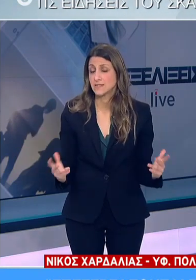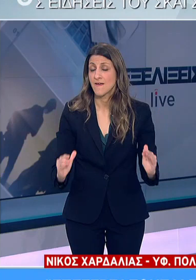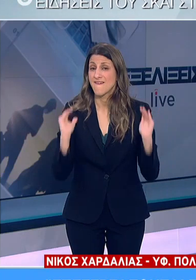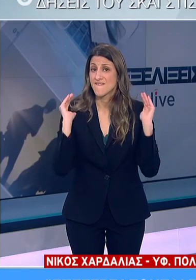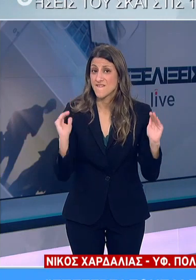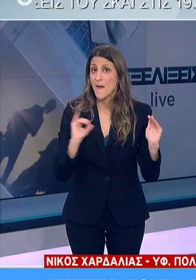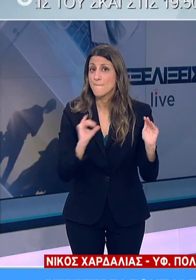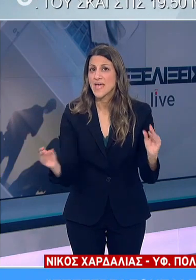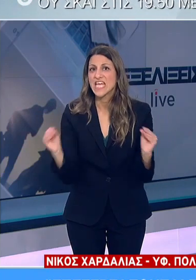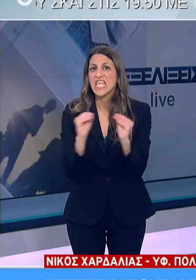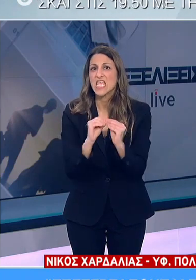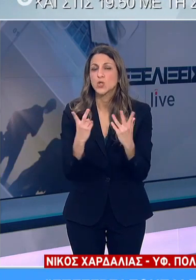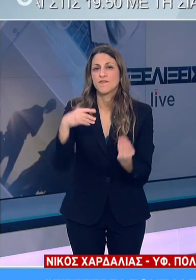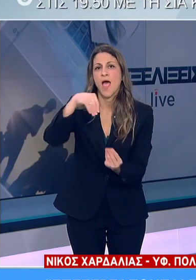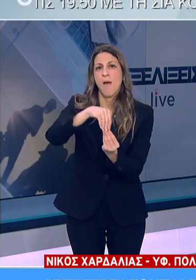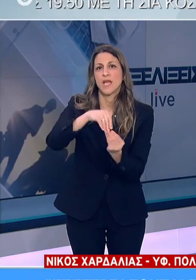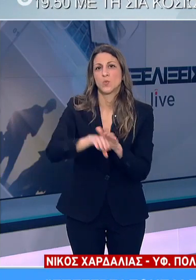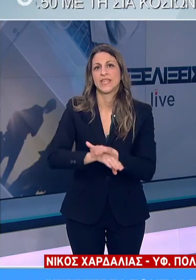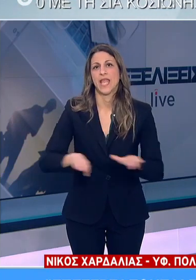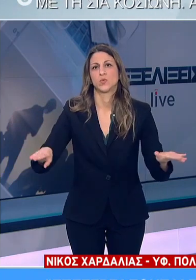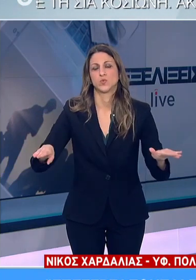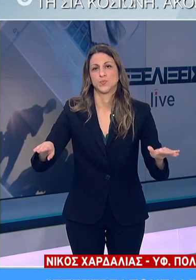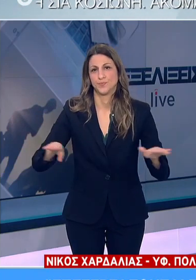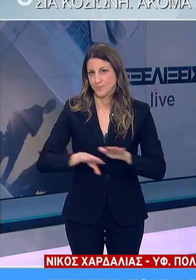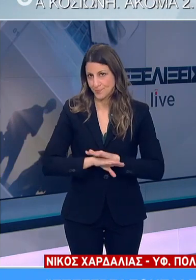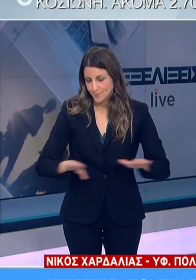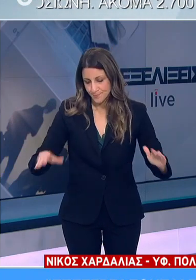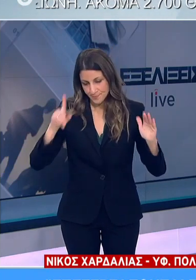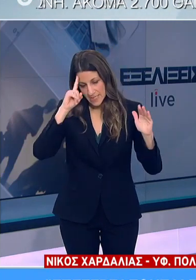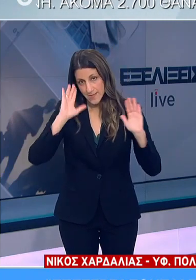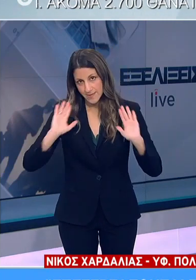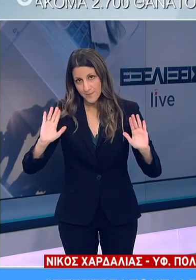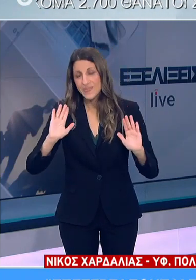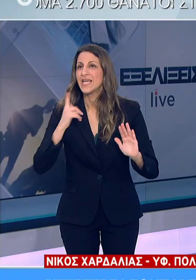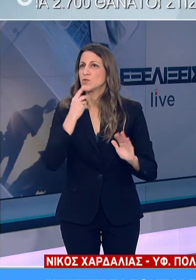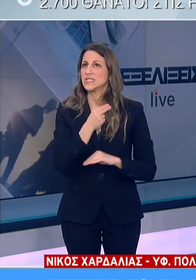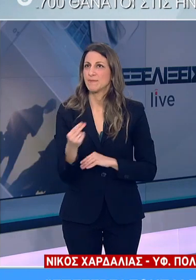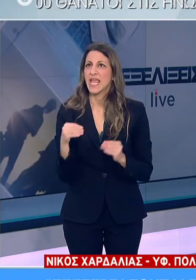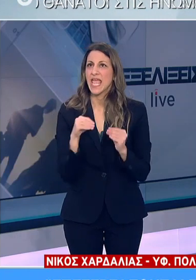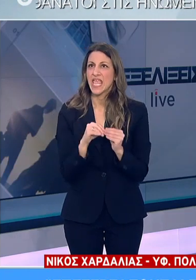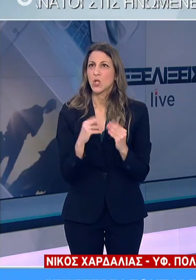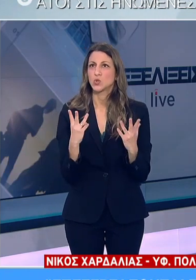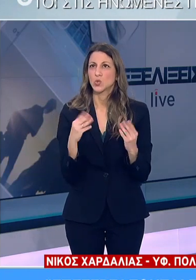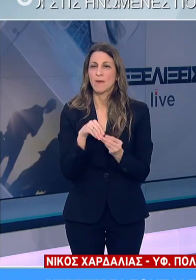27 Απριλίου. Αυτό σε καμιά περίπτωση δεν σημαίνει ότι λήγουν στις 28 Απριλίου